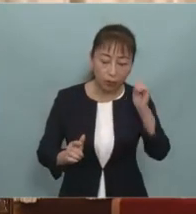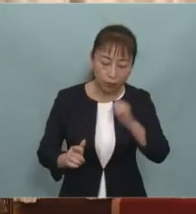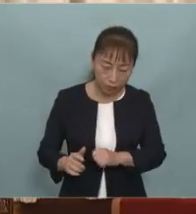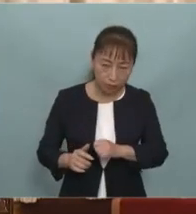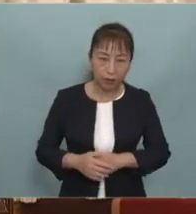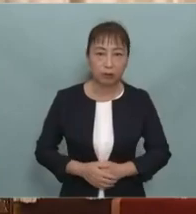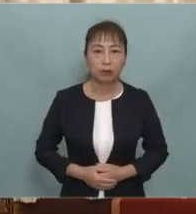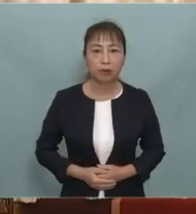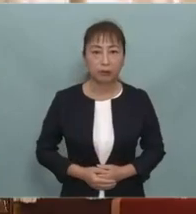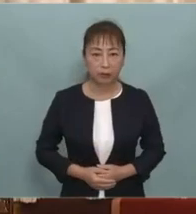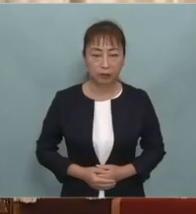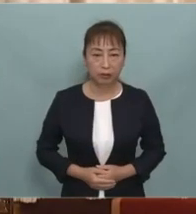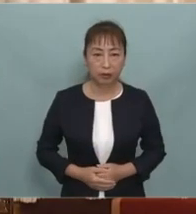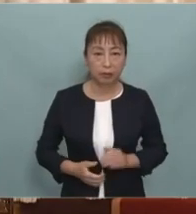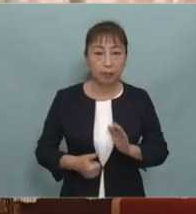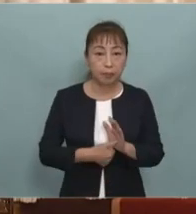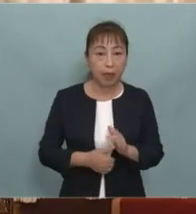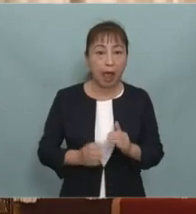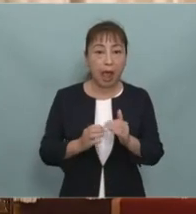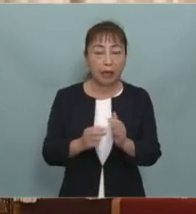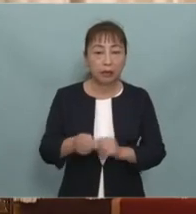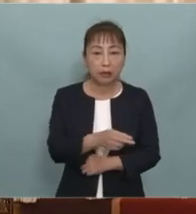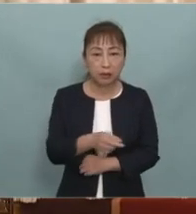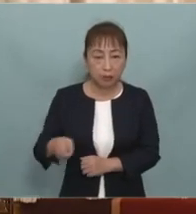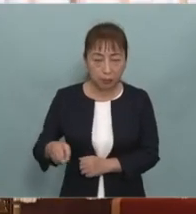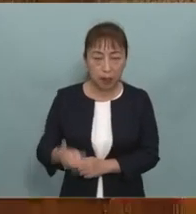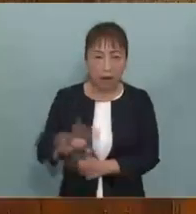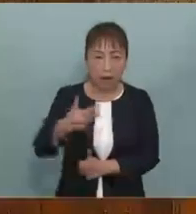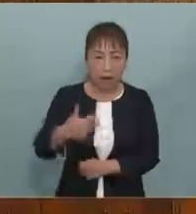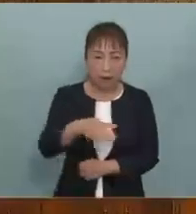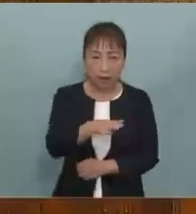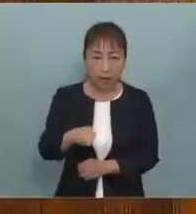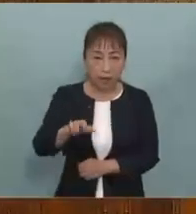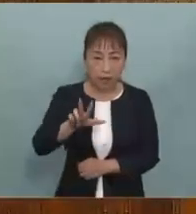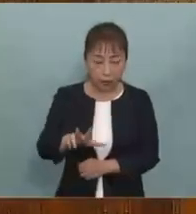ます石茂内閣総理